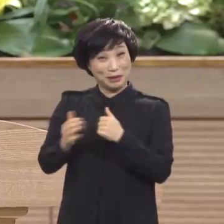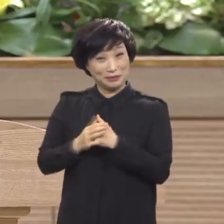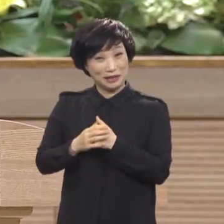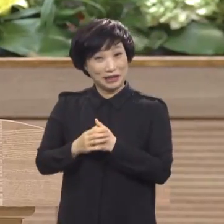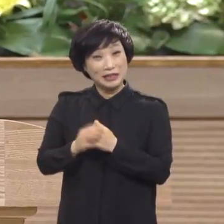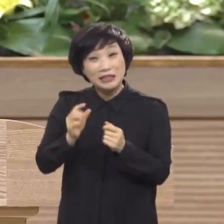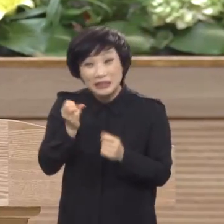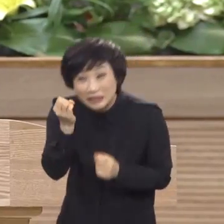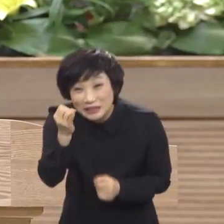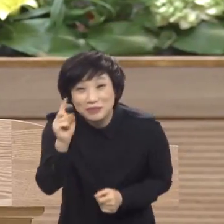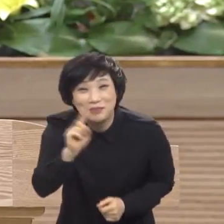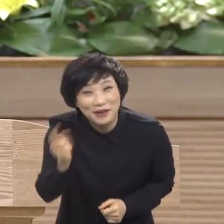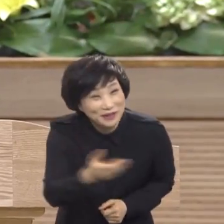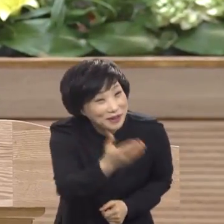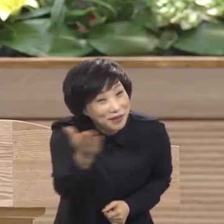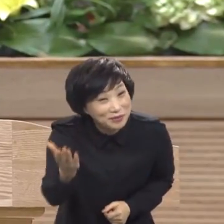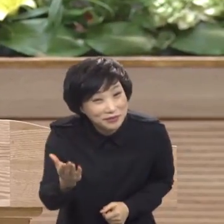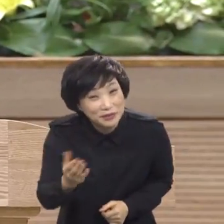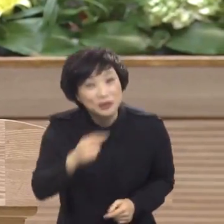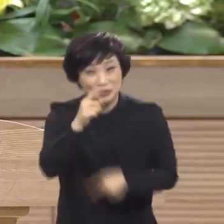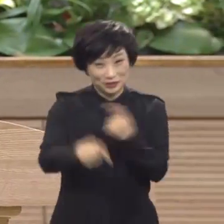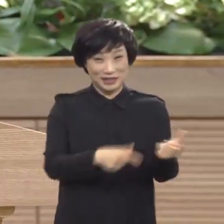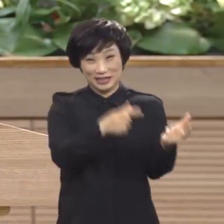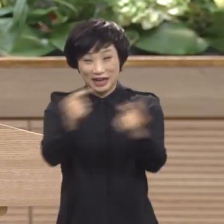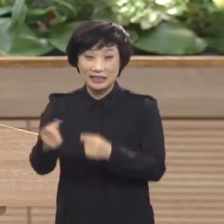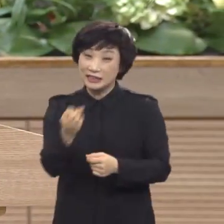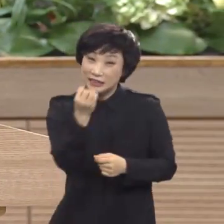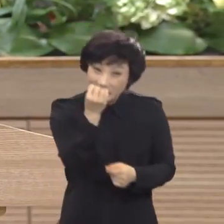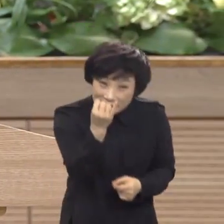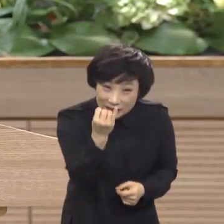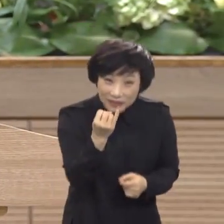그 씨가 뭘까? 다 같이 씨는